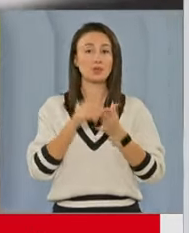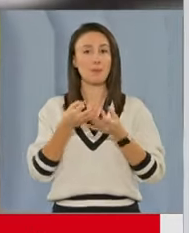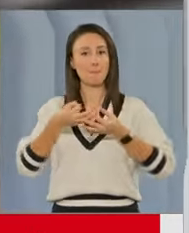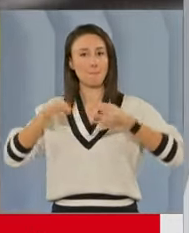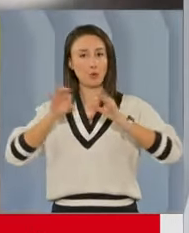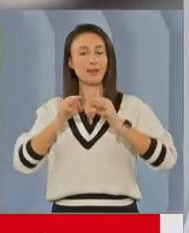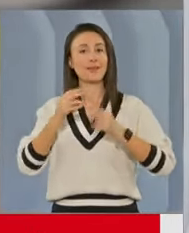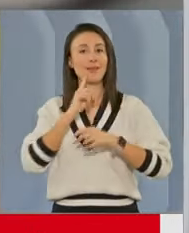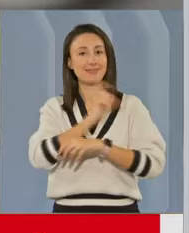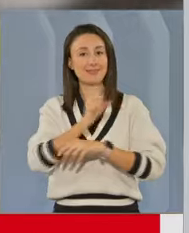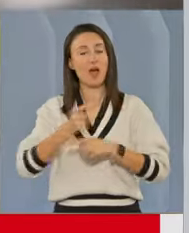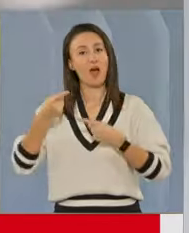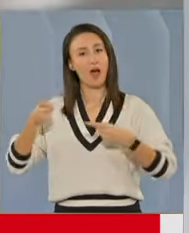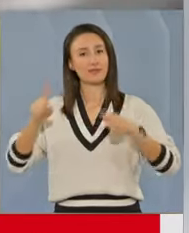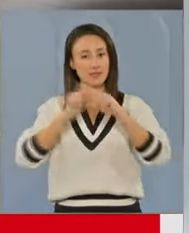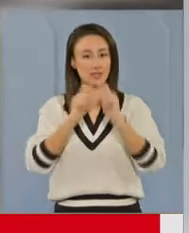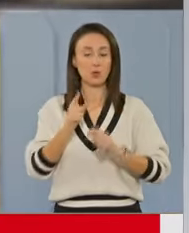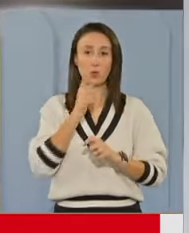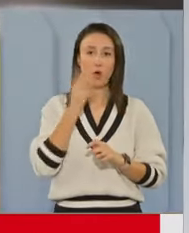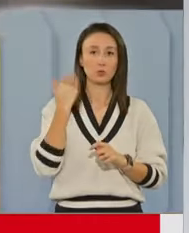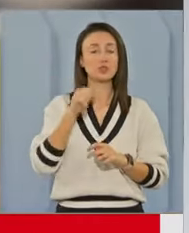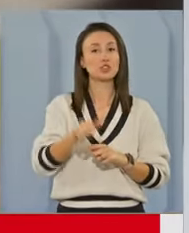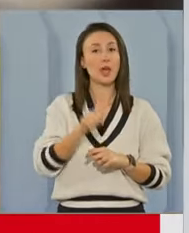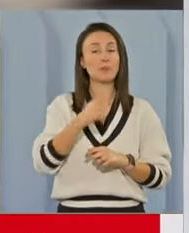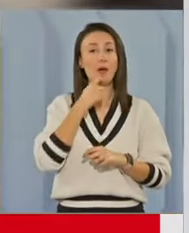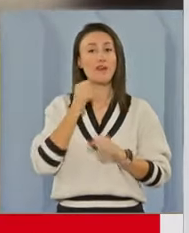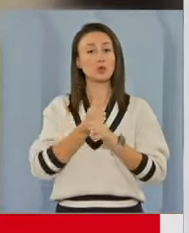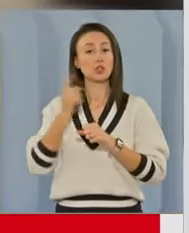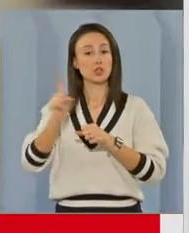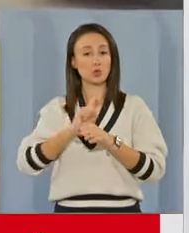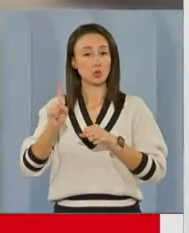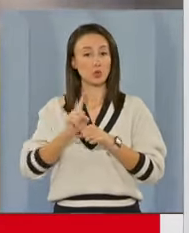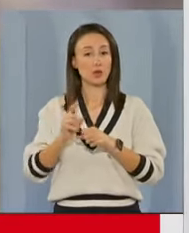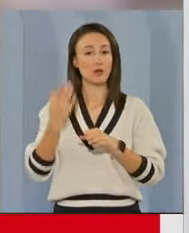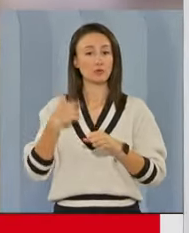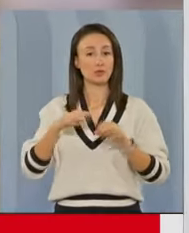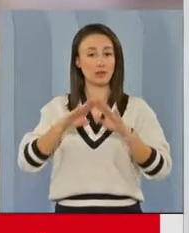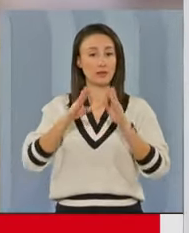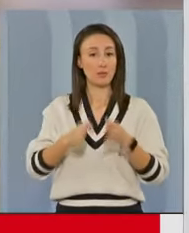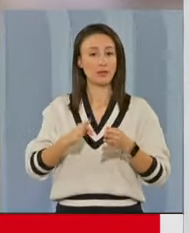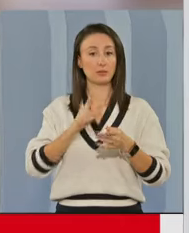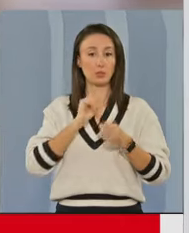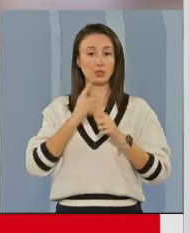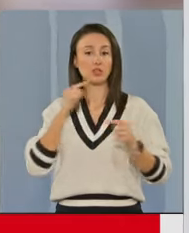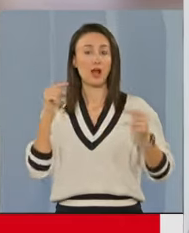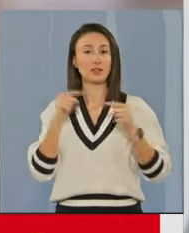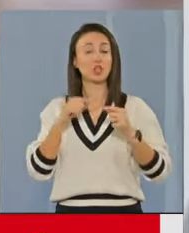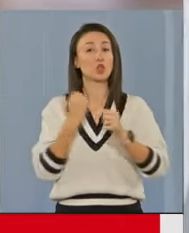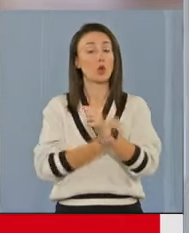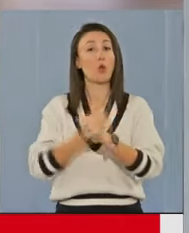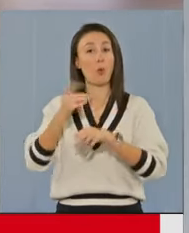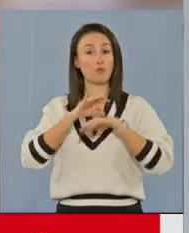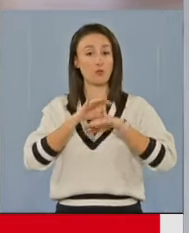din Italia dar și din alte țări Italia undeva în urmă cu 16 ani a făcut acest lucru a făcut un departament de politici antidrog de acolo se va